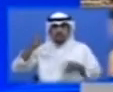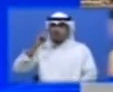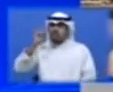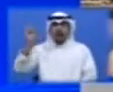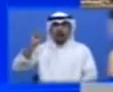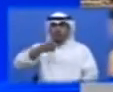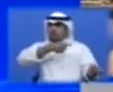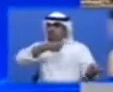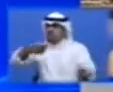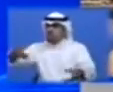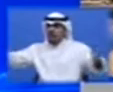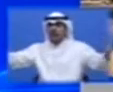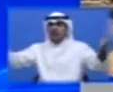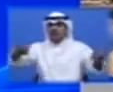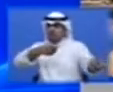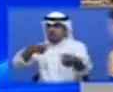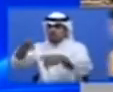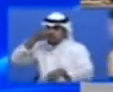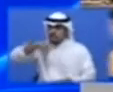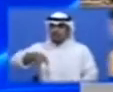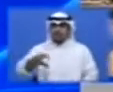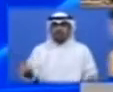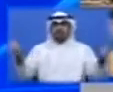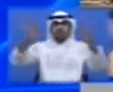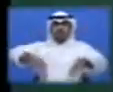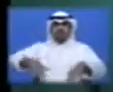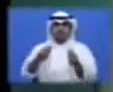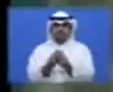جميع السيارات. بالأمس سيارة الإسعاف